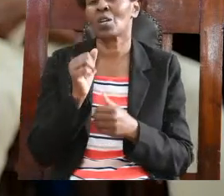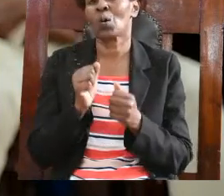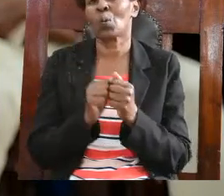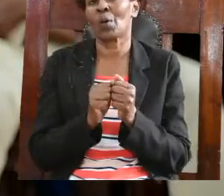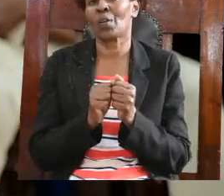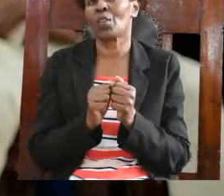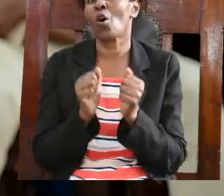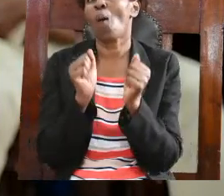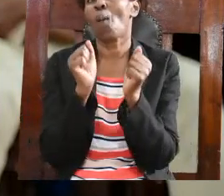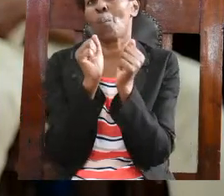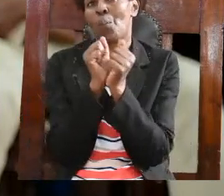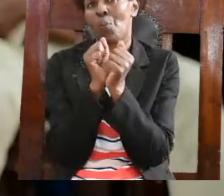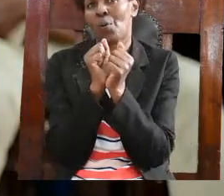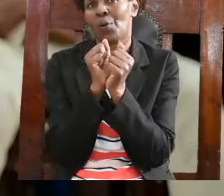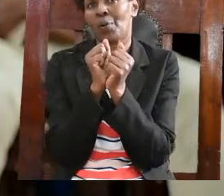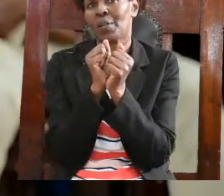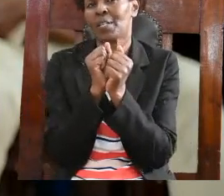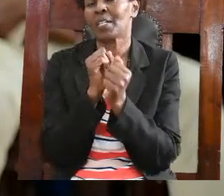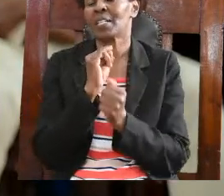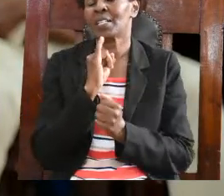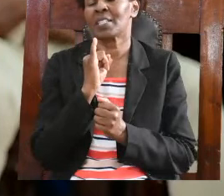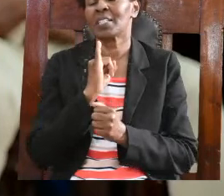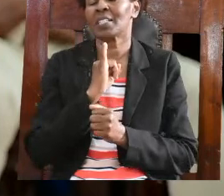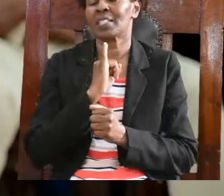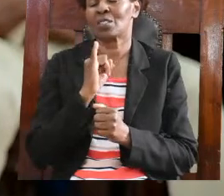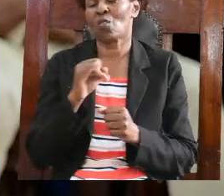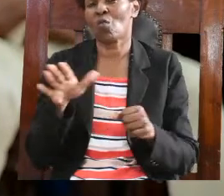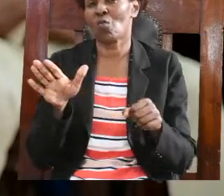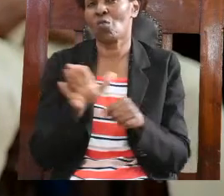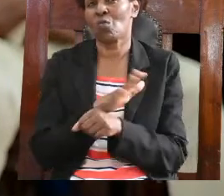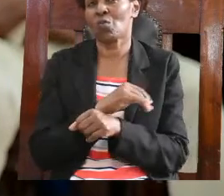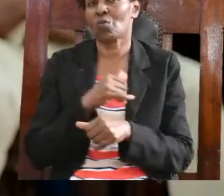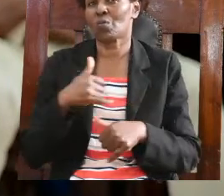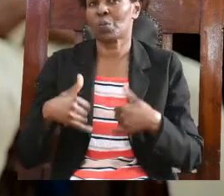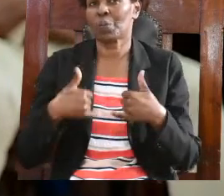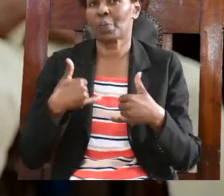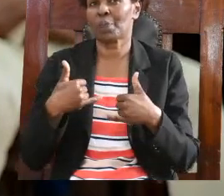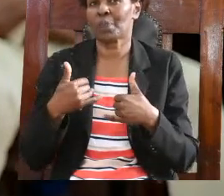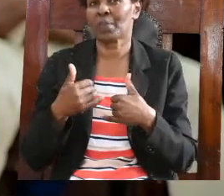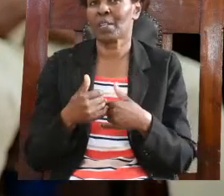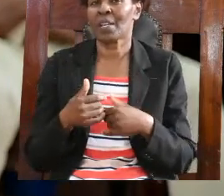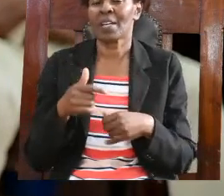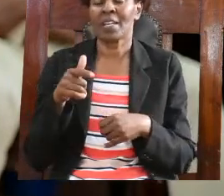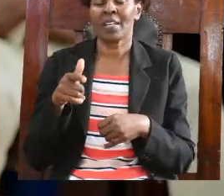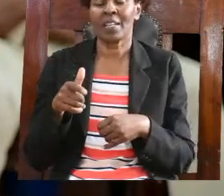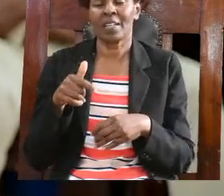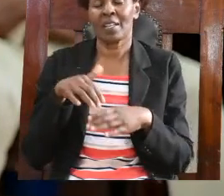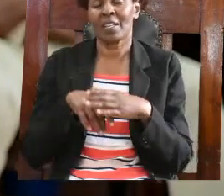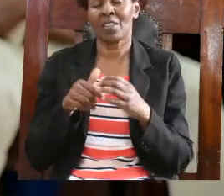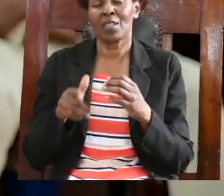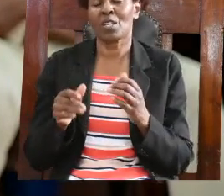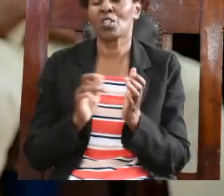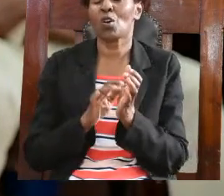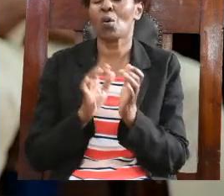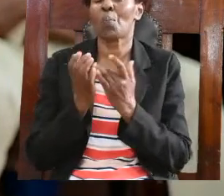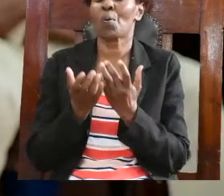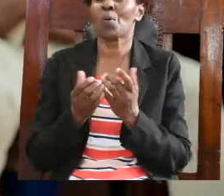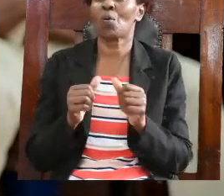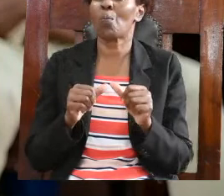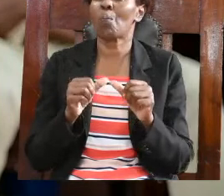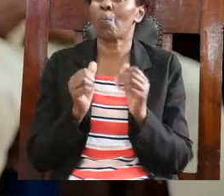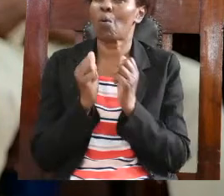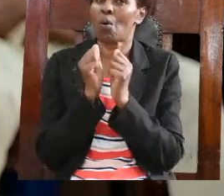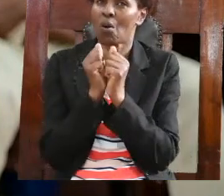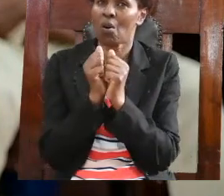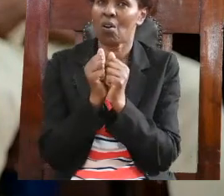naye. Kwa hivyo Paulo amejawa na furaha. Na actually katika kitabu hiki amezingatia hali